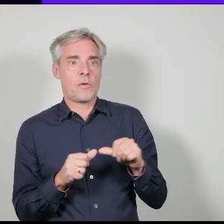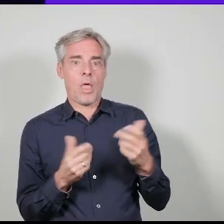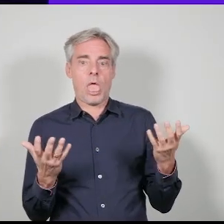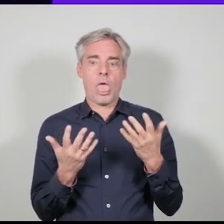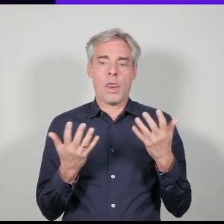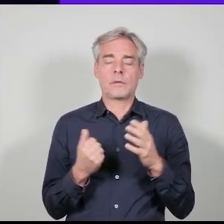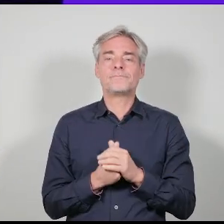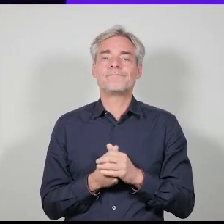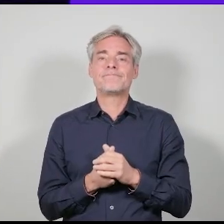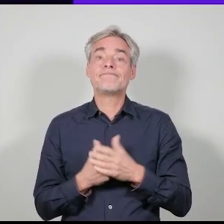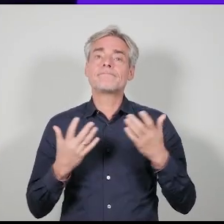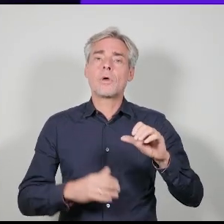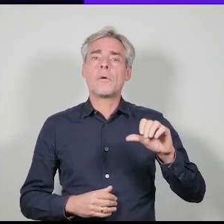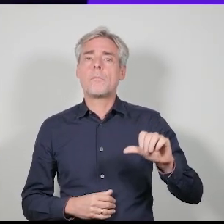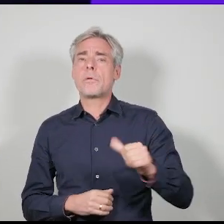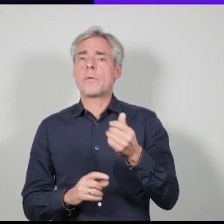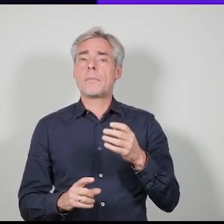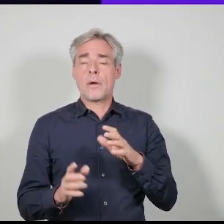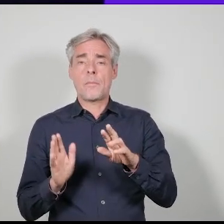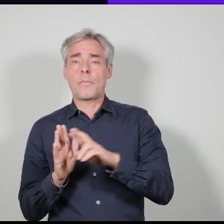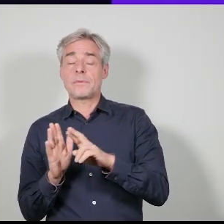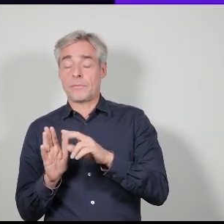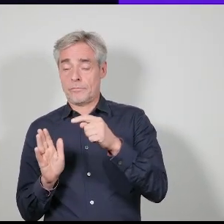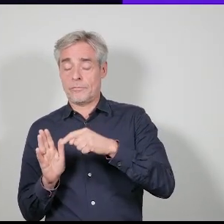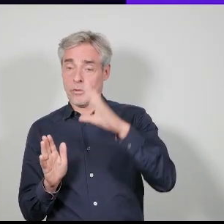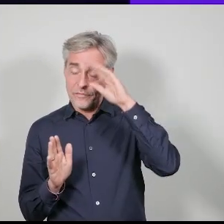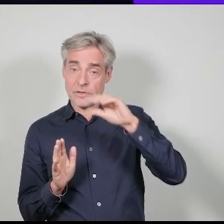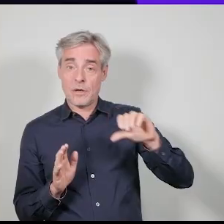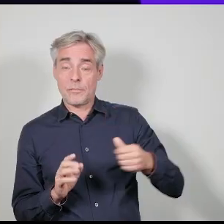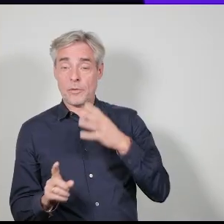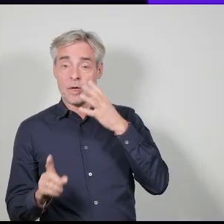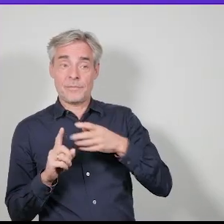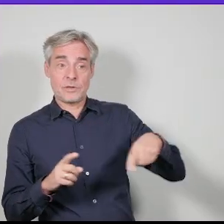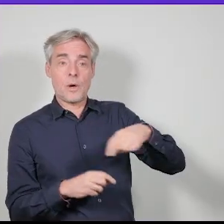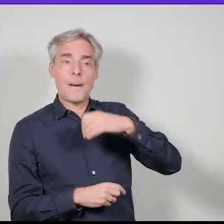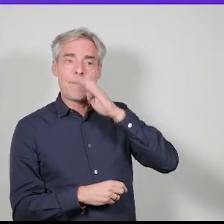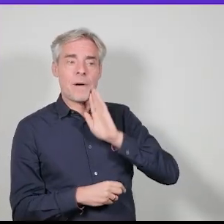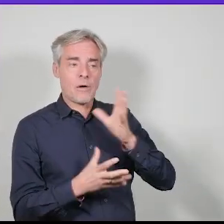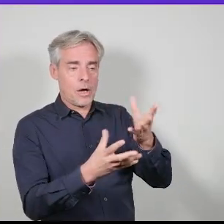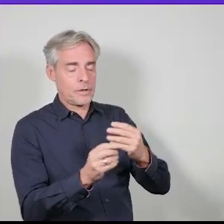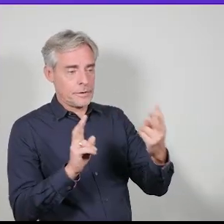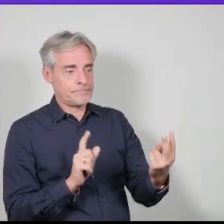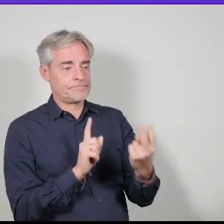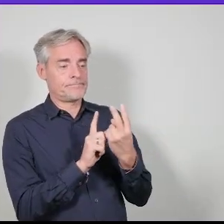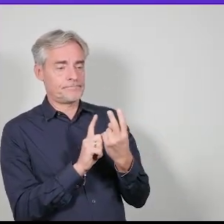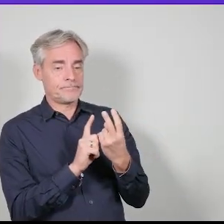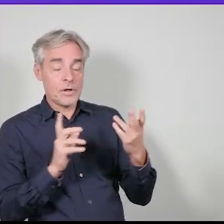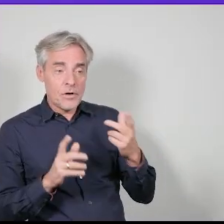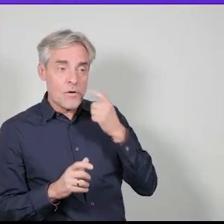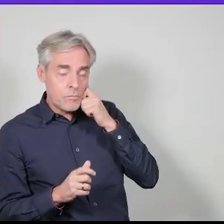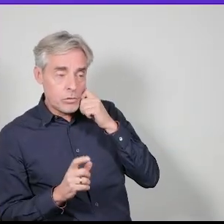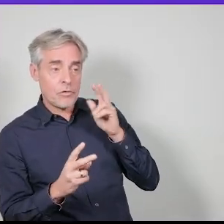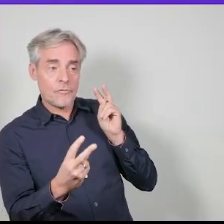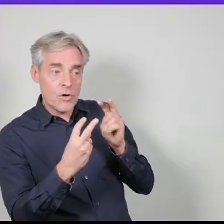Et donc, la première mission de ces professionnels, c'est d'accueillir, de permettre aux parents d'aller les rencontrer. C'était